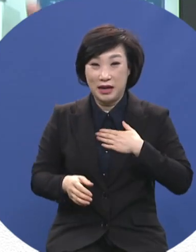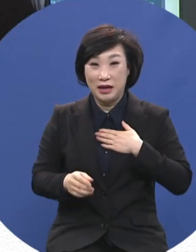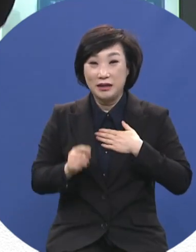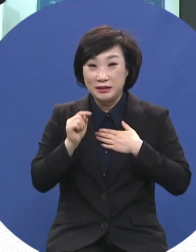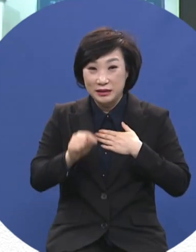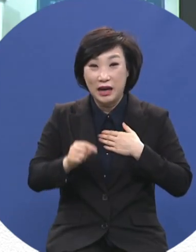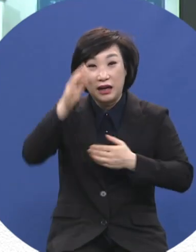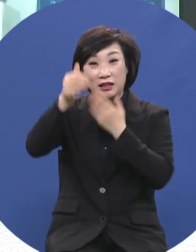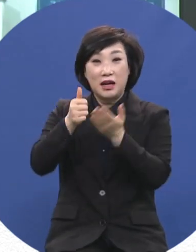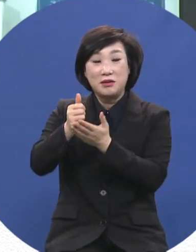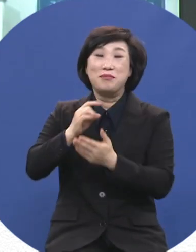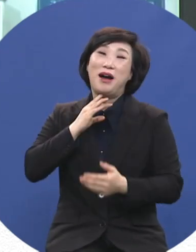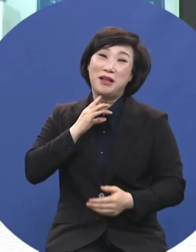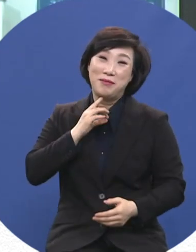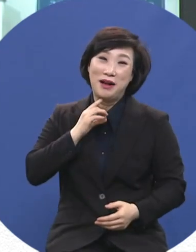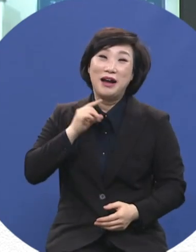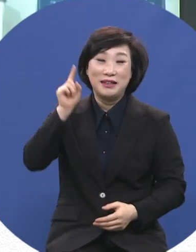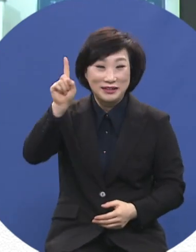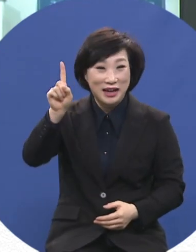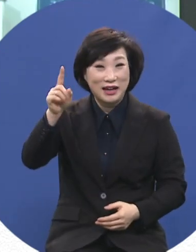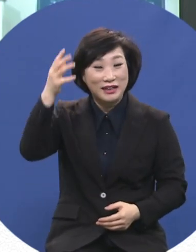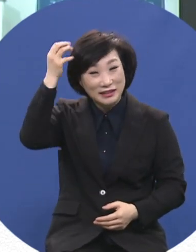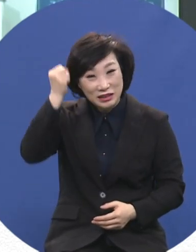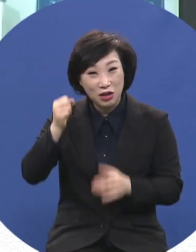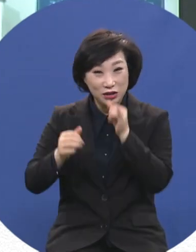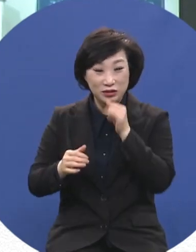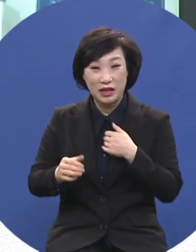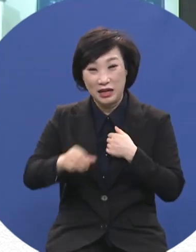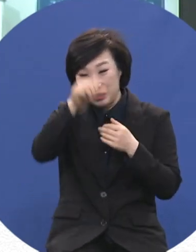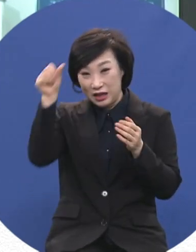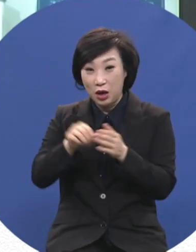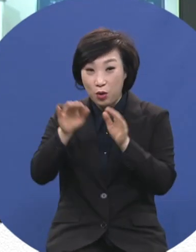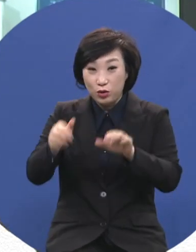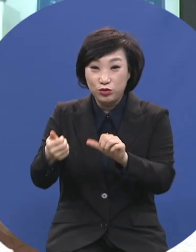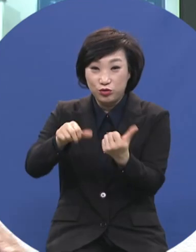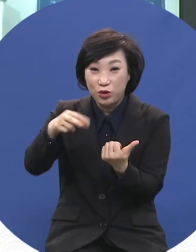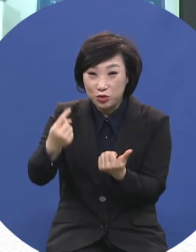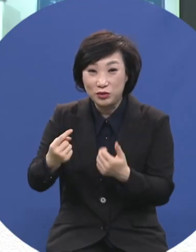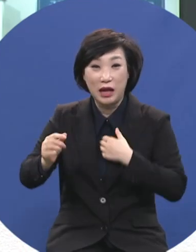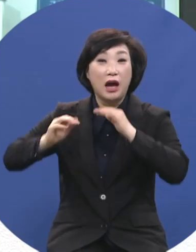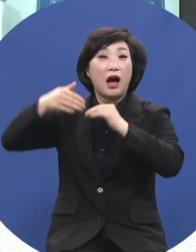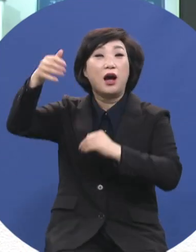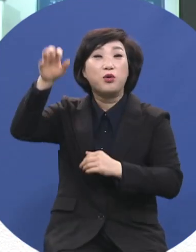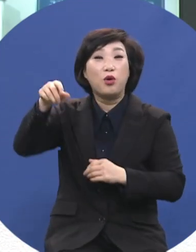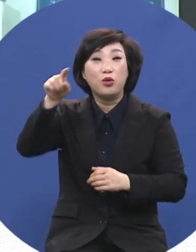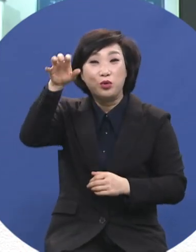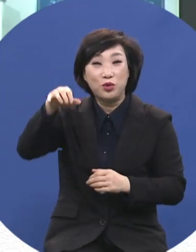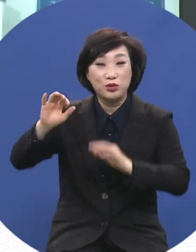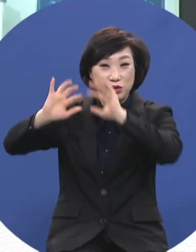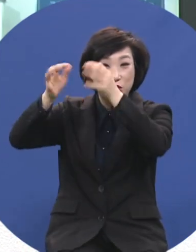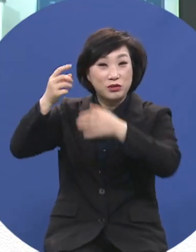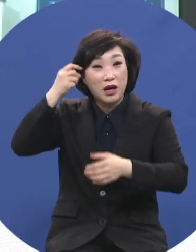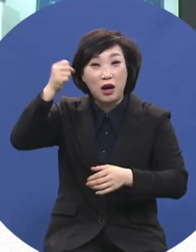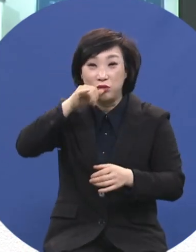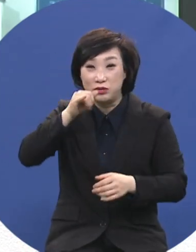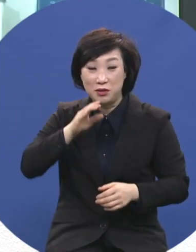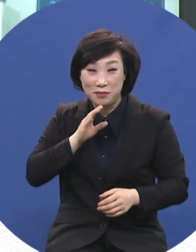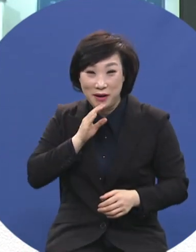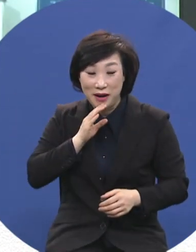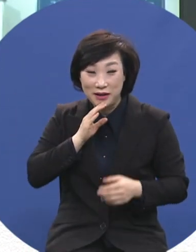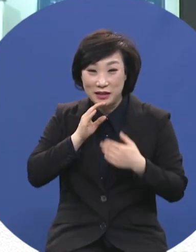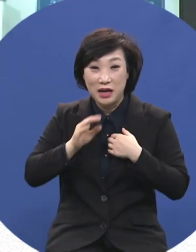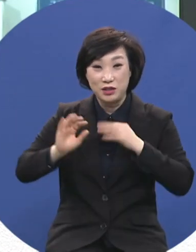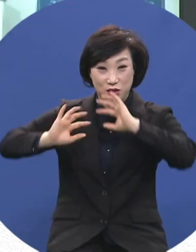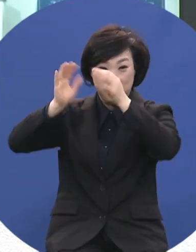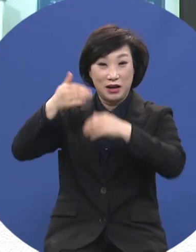하시는 하나님만이 기억나고 내 생에 오늘 죽어도 내 갈 곳은 천국이라고 하는 사람은 나를 천국 보내려고